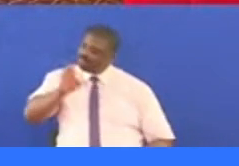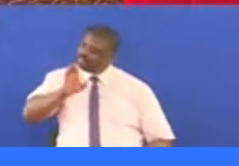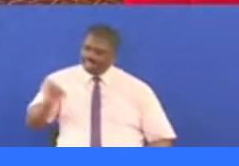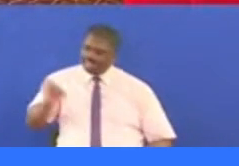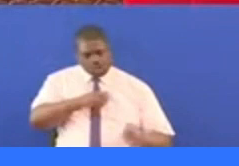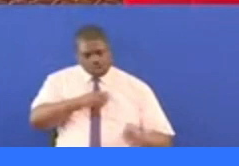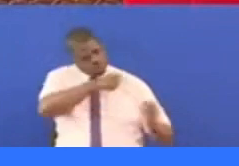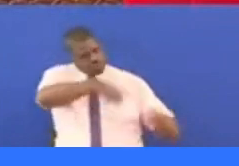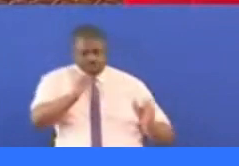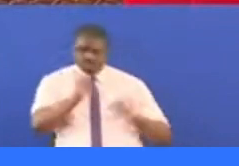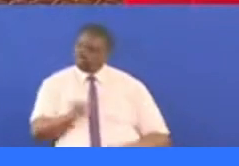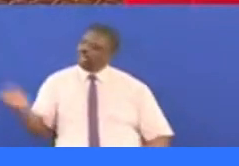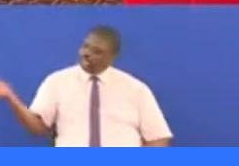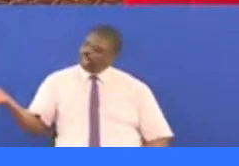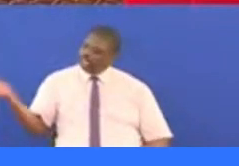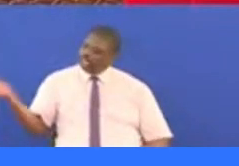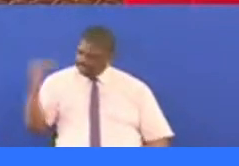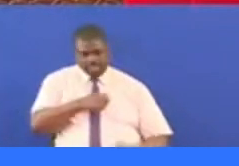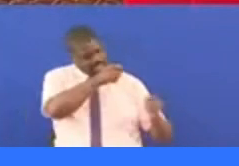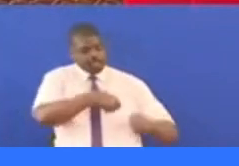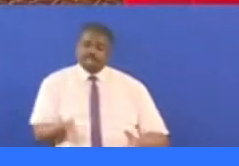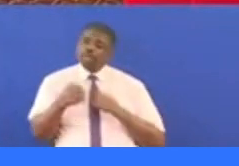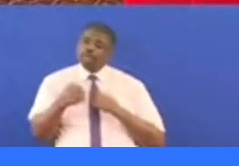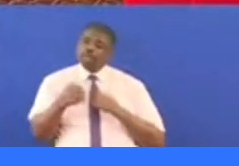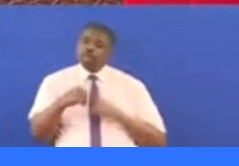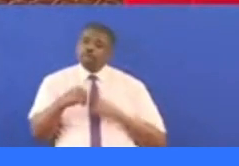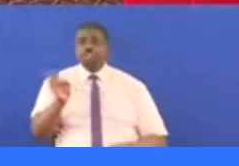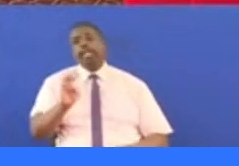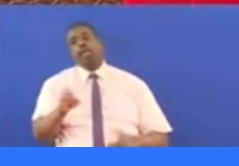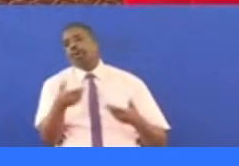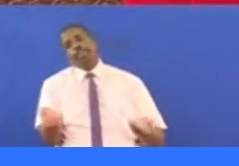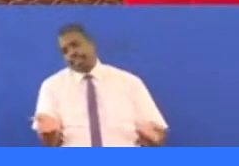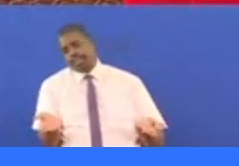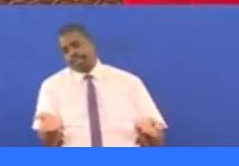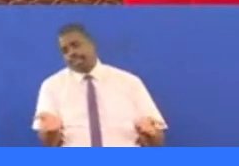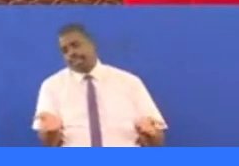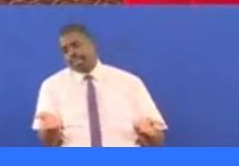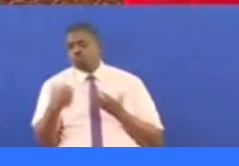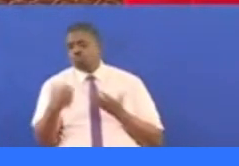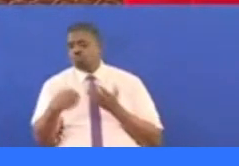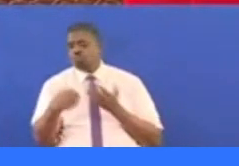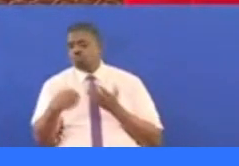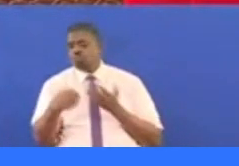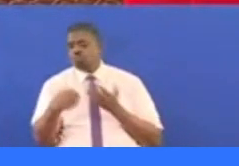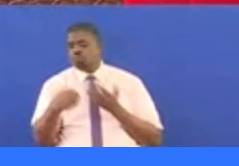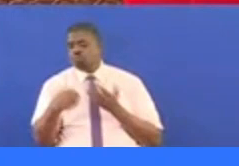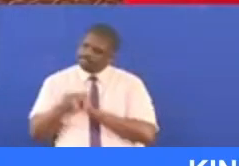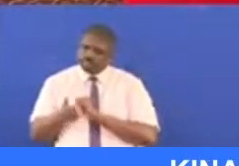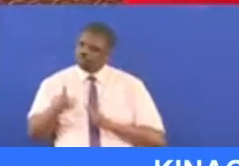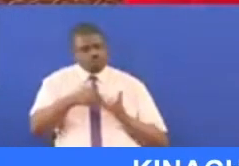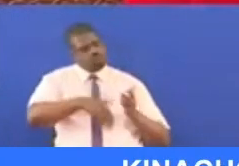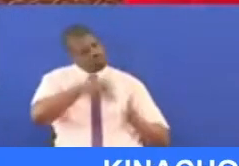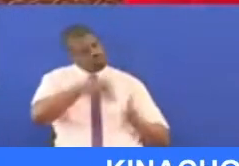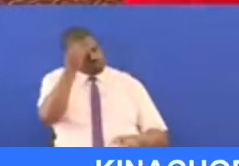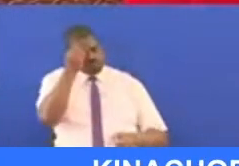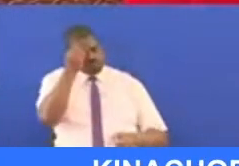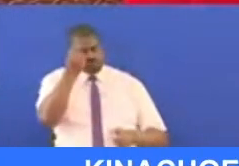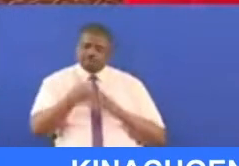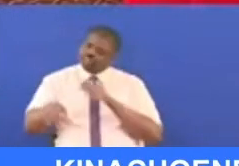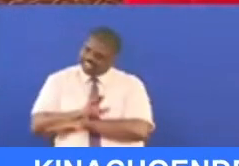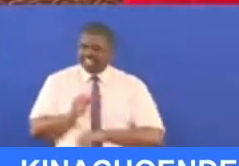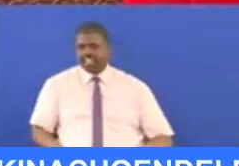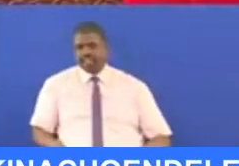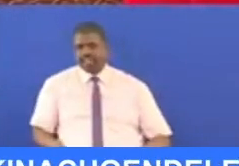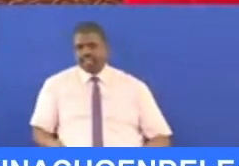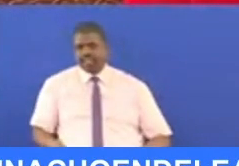leo umwambia akalime? Inawezekana wapi, Mwenyekiti? Kuna mambo ambayo tujifunze, Mwenyekiti.